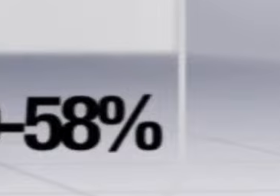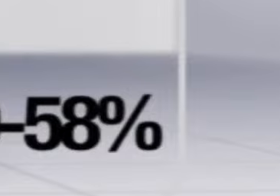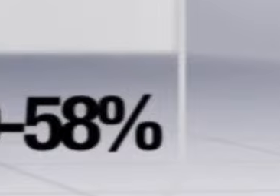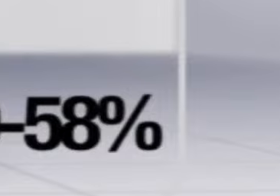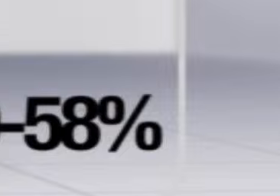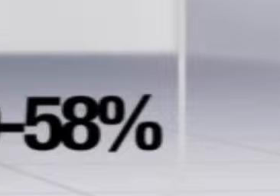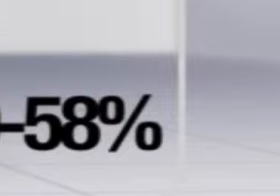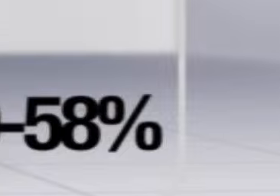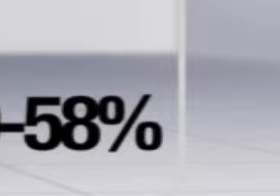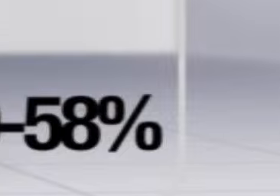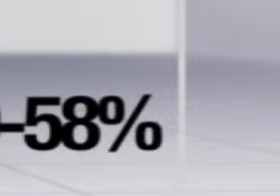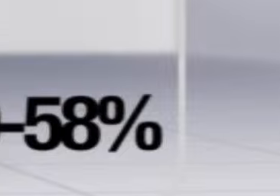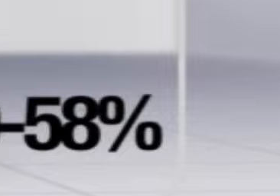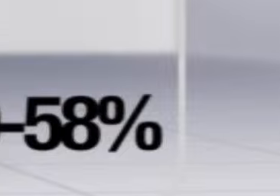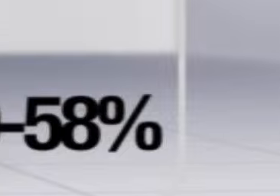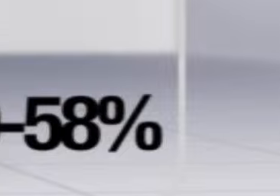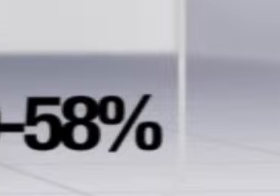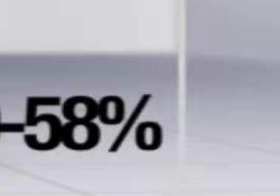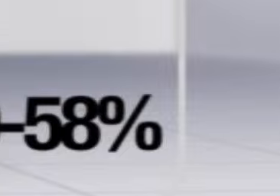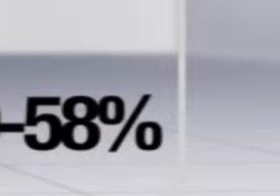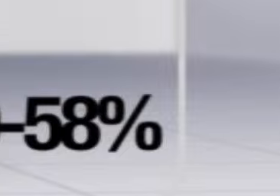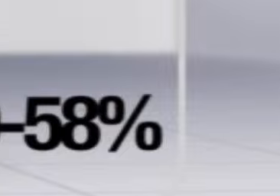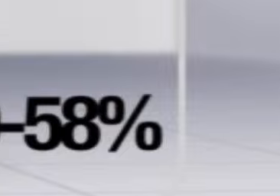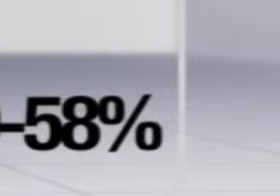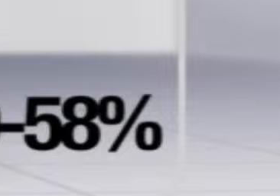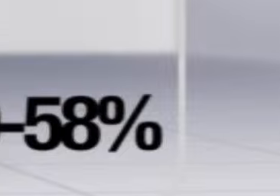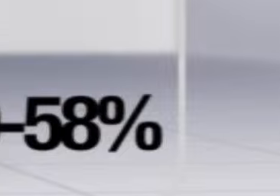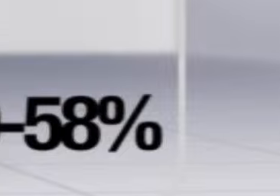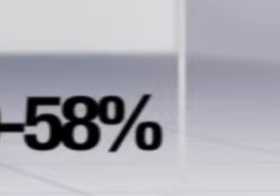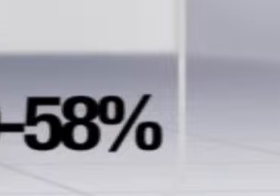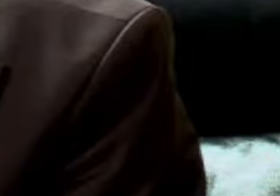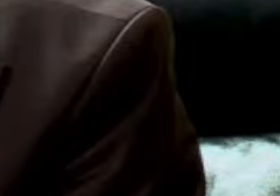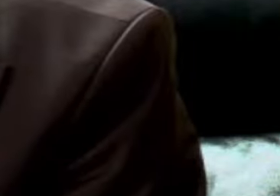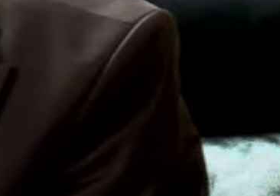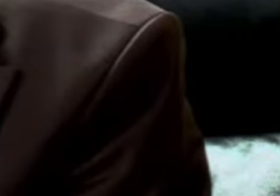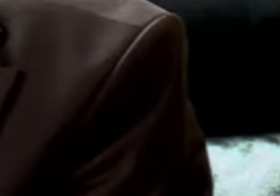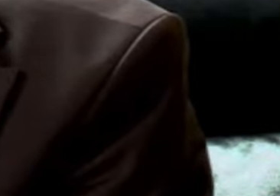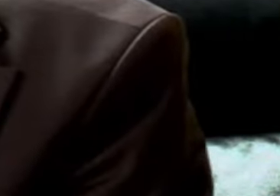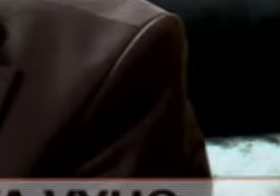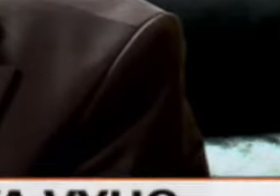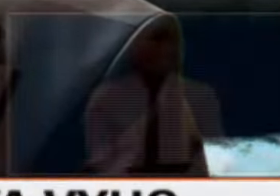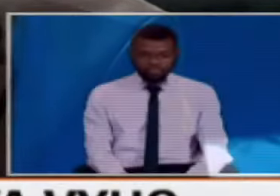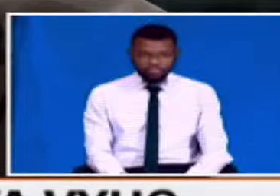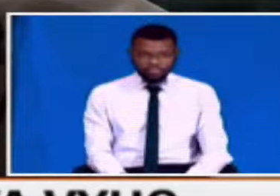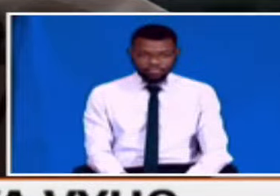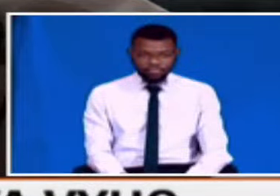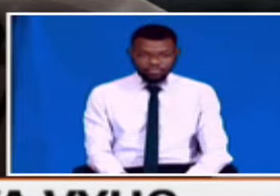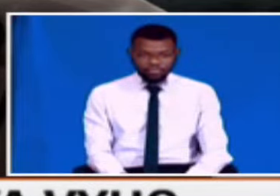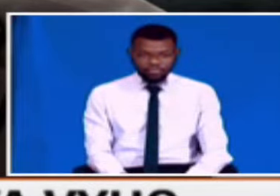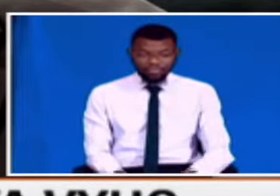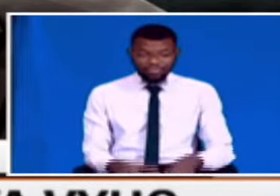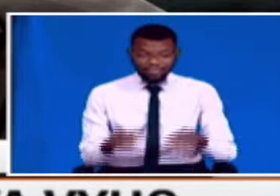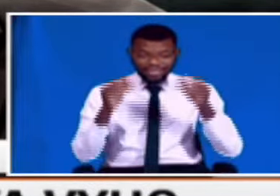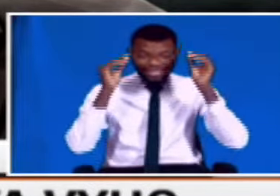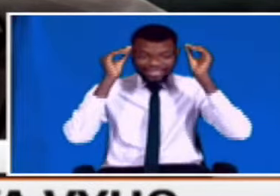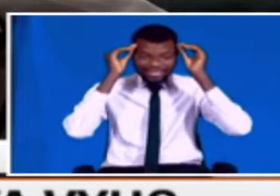waliobadilishiwa, huku 58% wakisalia kwenye vitengo vyao. A student in band